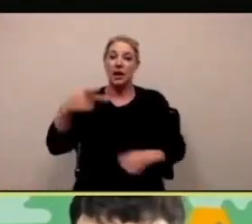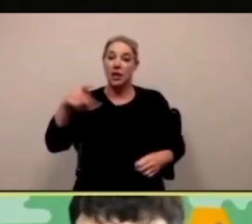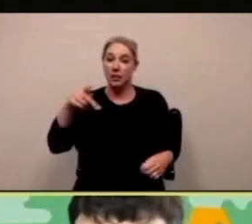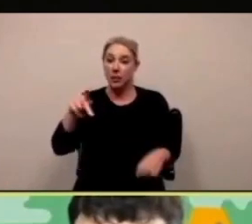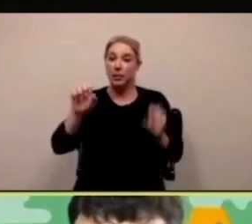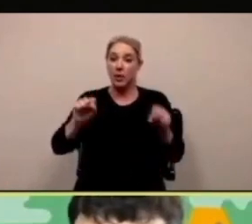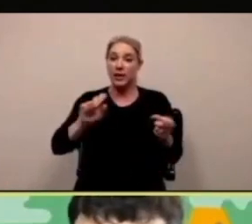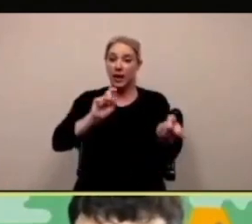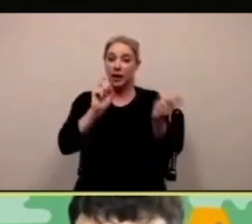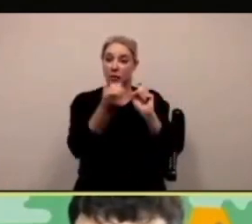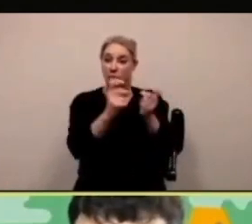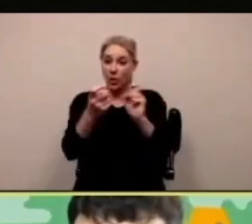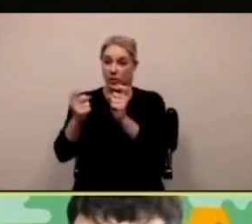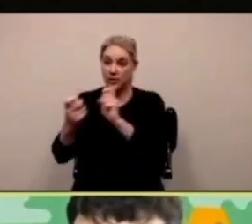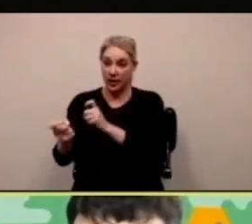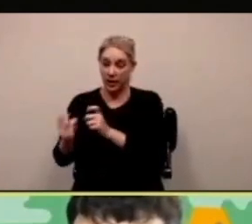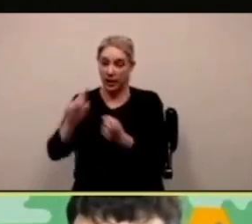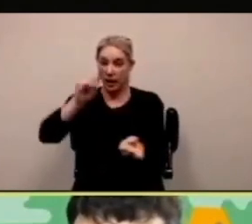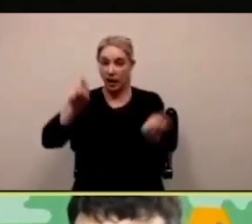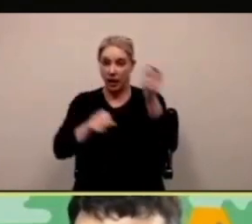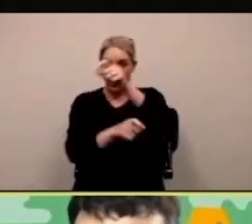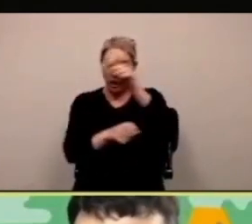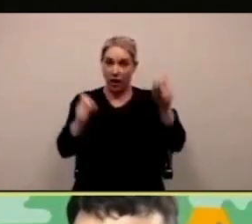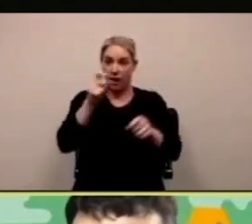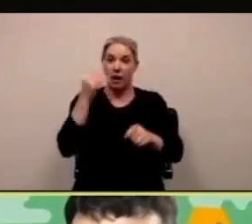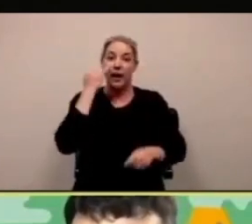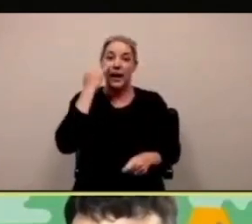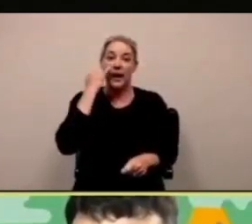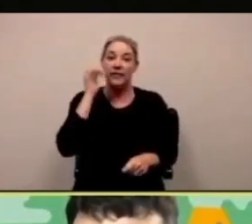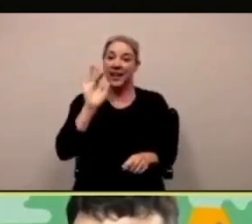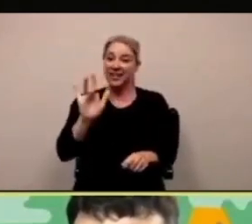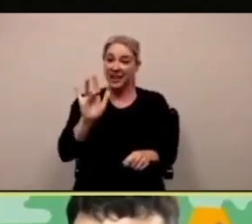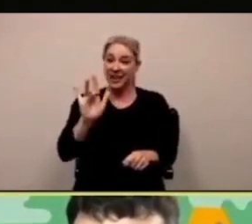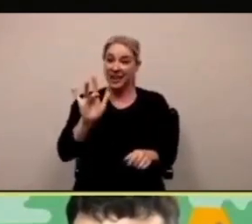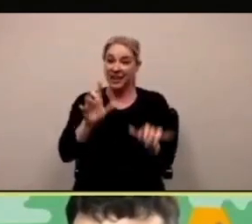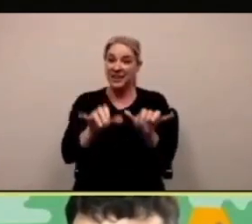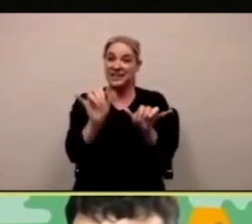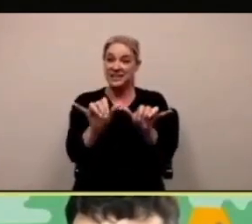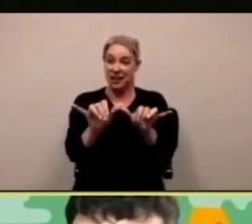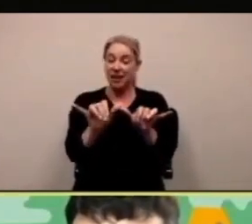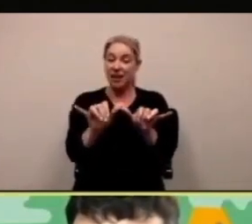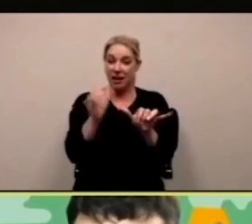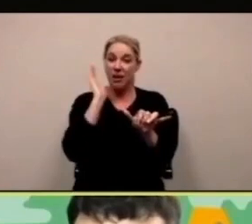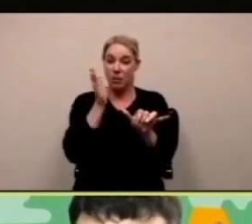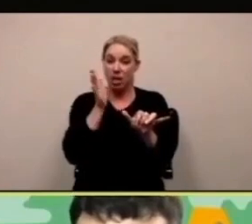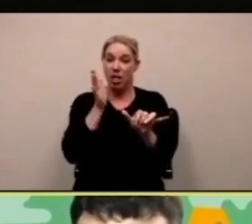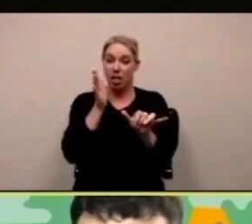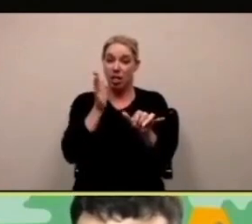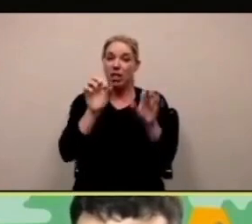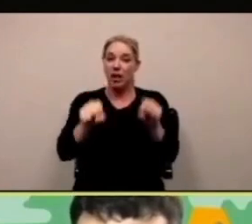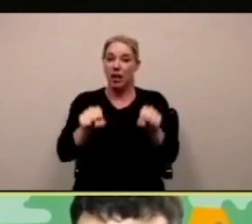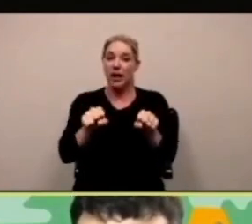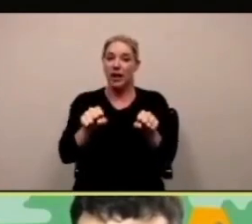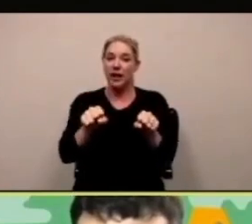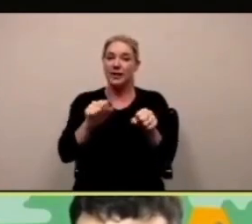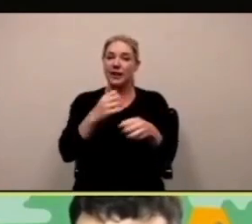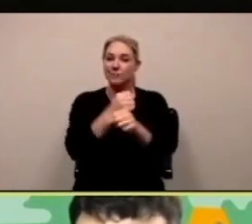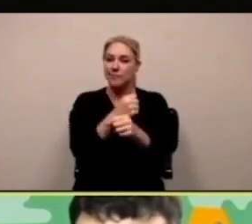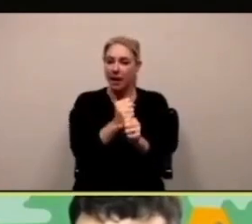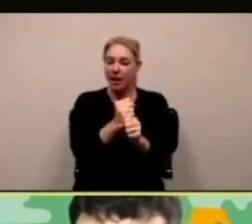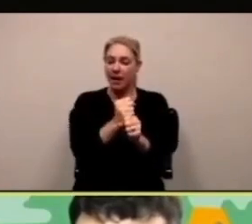こちらの方でのアプローチェクトを紹介しますがこの後片目スプライト